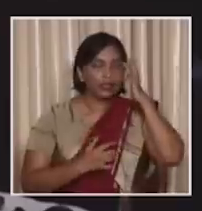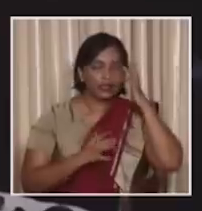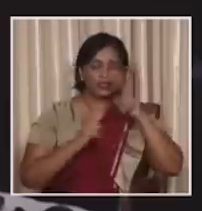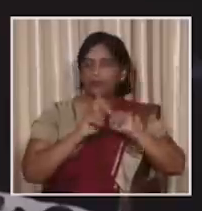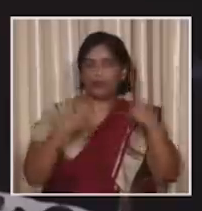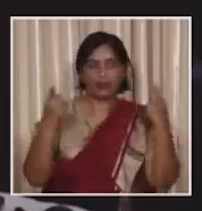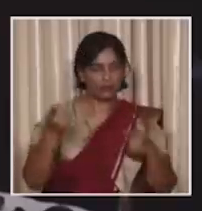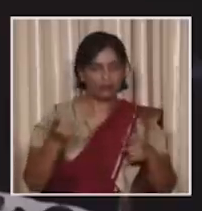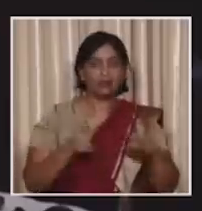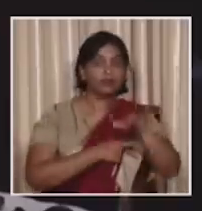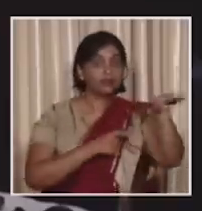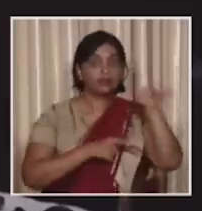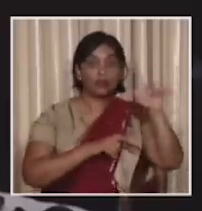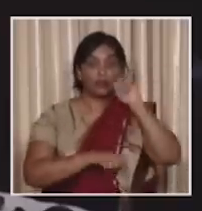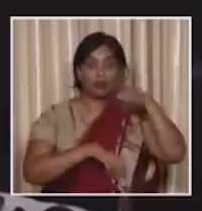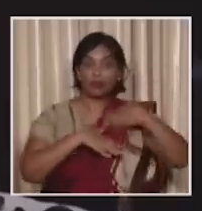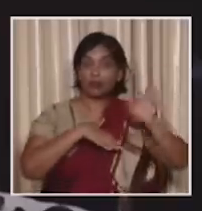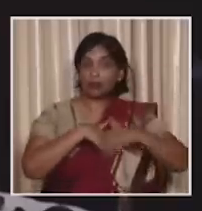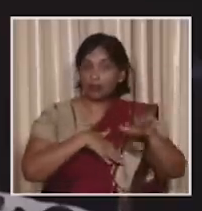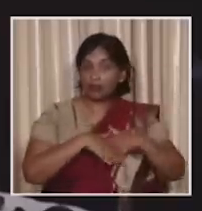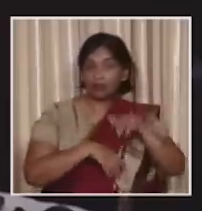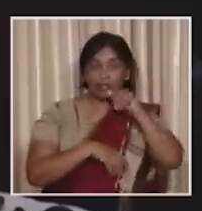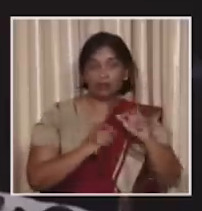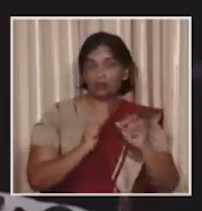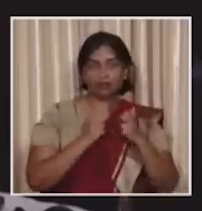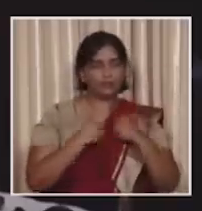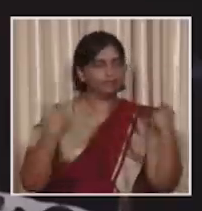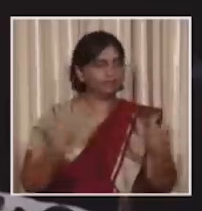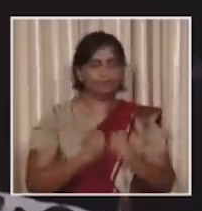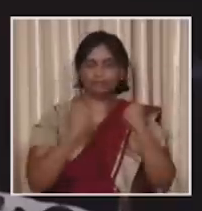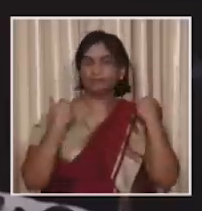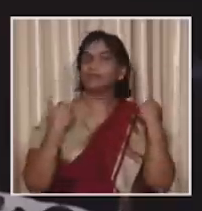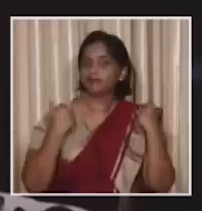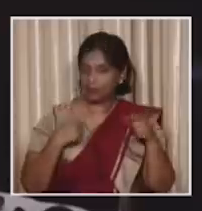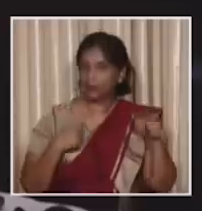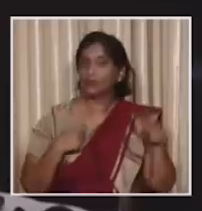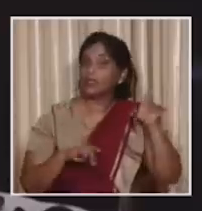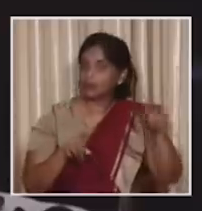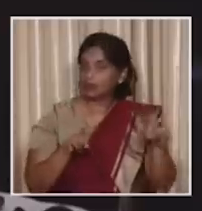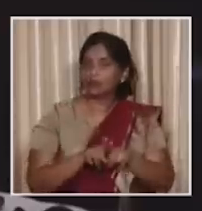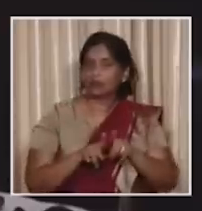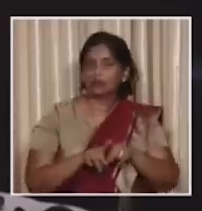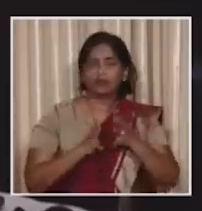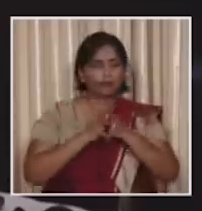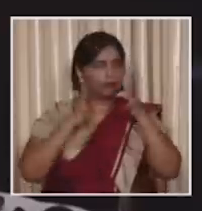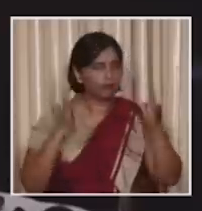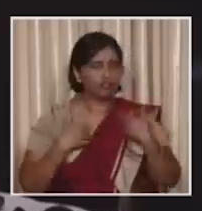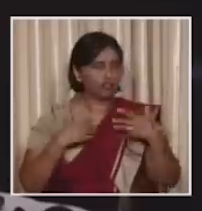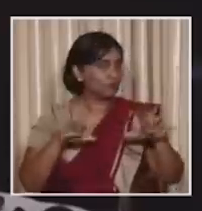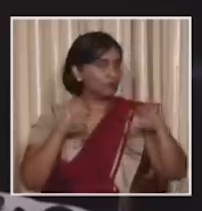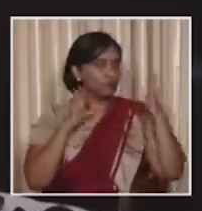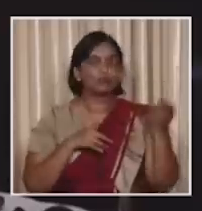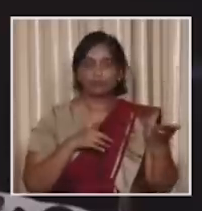මනෝලෝකයත් සමාජයේ ජනතාව මුහුණ දී තිබෙන යථාර්ථයත් අතර ගැටුමකට තමයි මුහුණ දීලා තිබෙන්නේ. ඒ වගේම මේකේ තිබෙන විශාලම හාස්කම